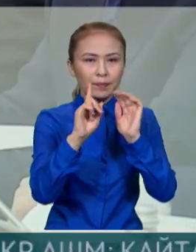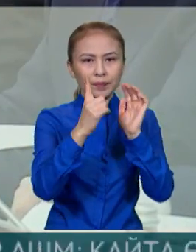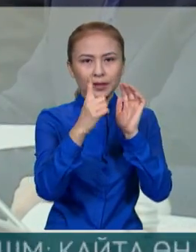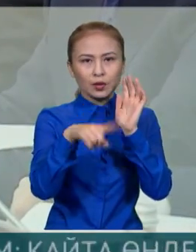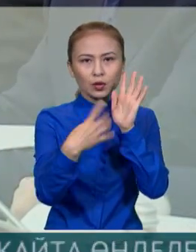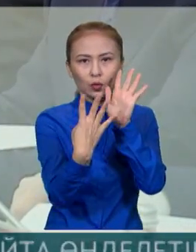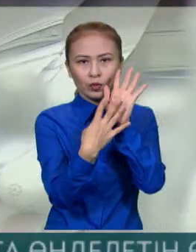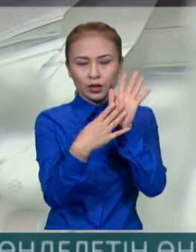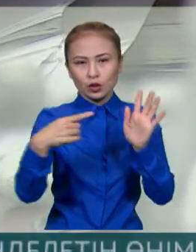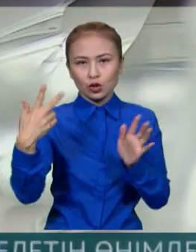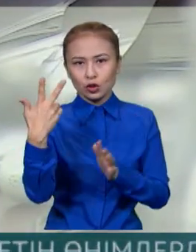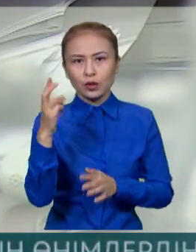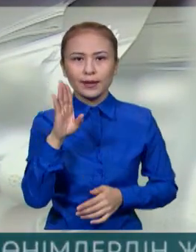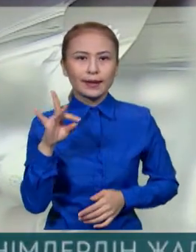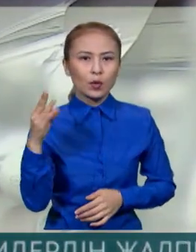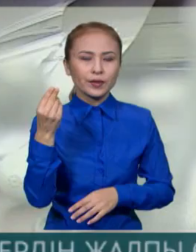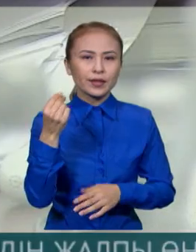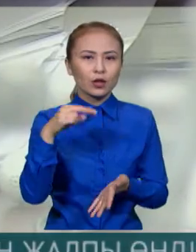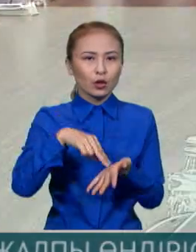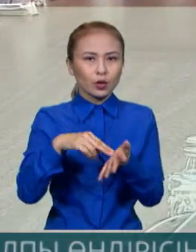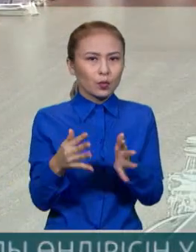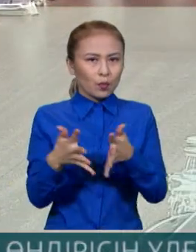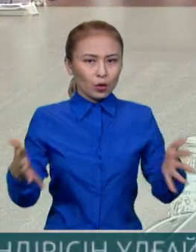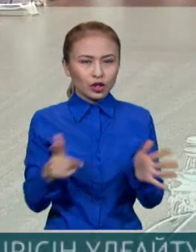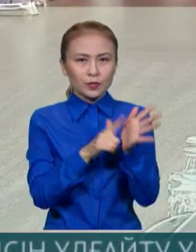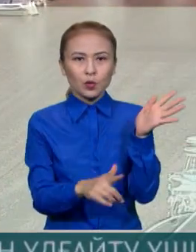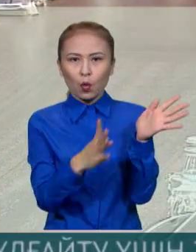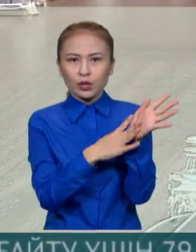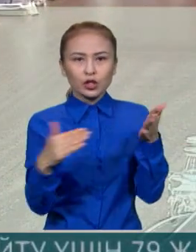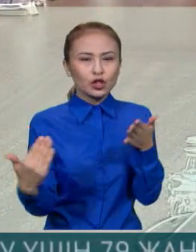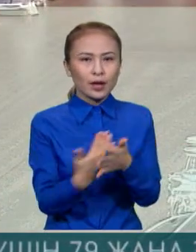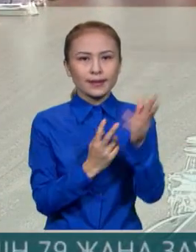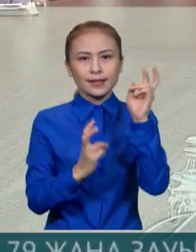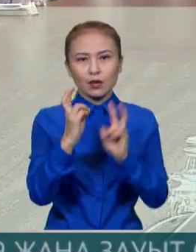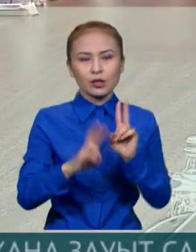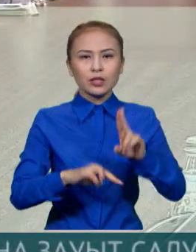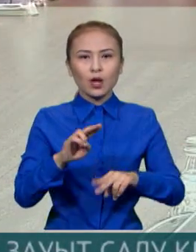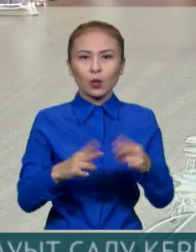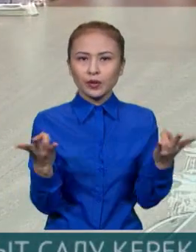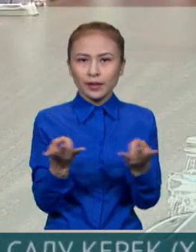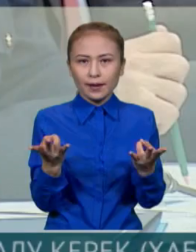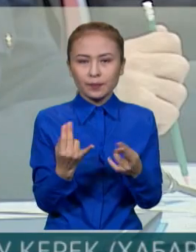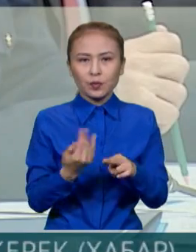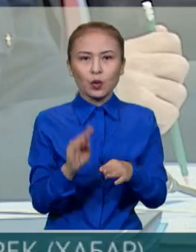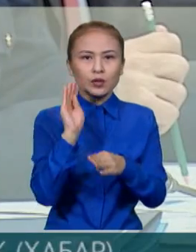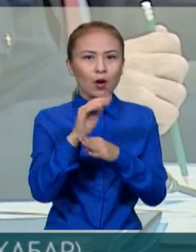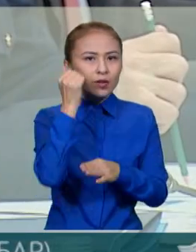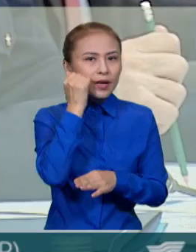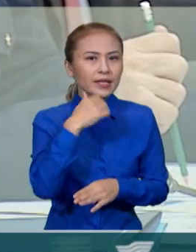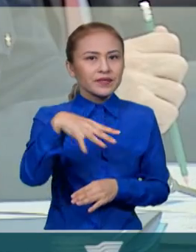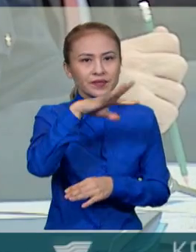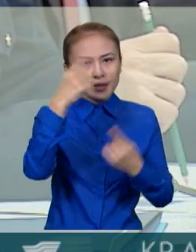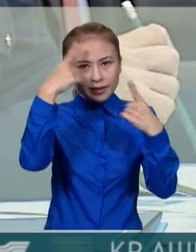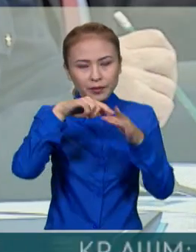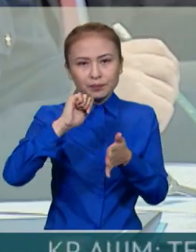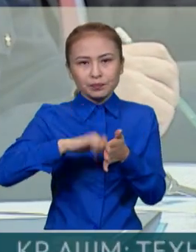өндірісін 1,9-дан 3 триллион теңгеге дейін ұлғайту үшін 79 жаңа зауыт салу керек деп отыр. Сала тозған техника